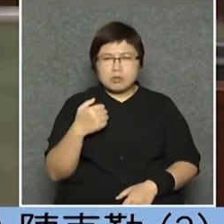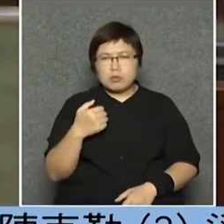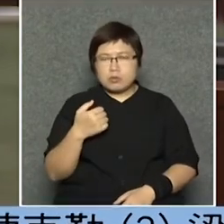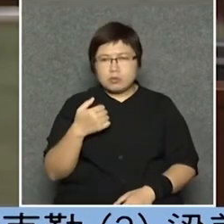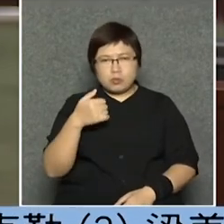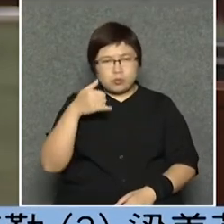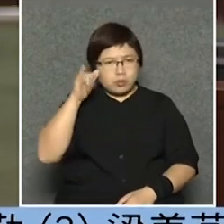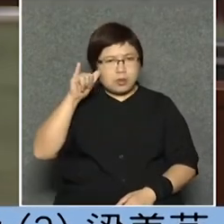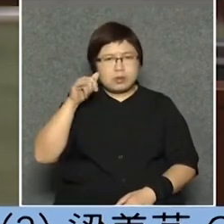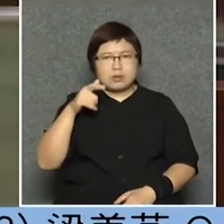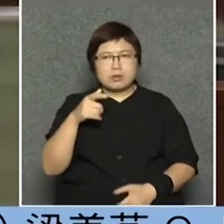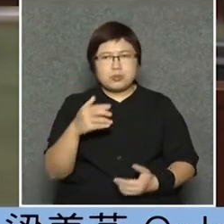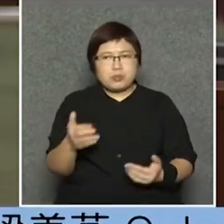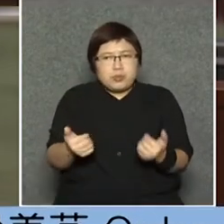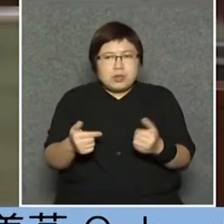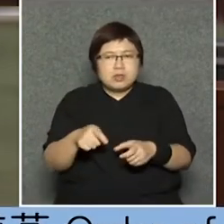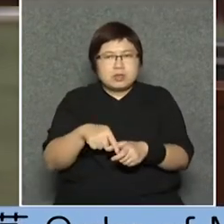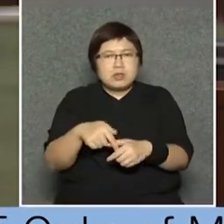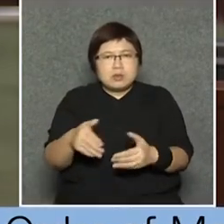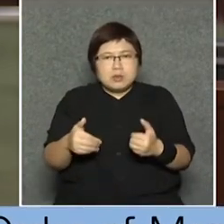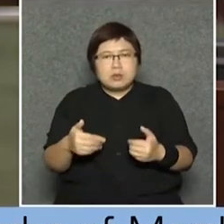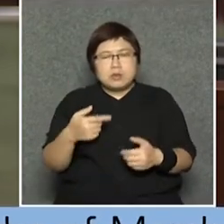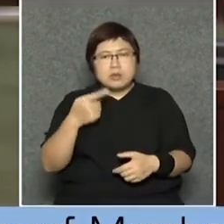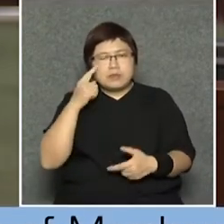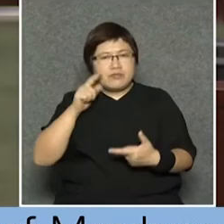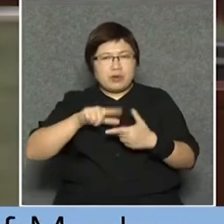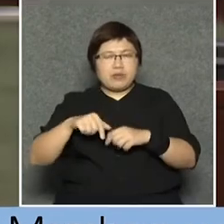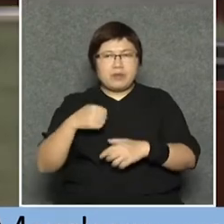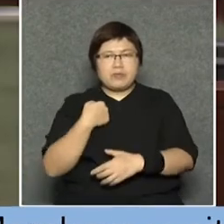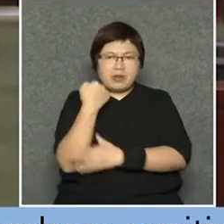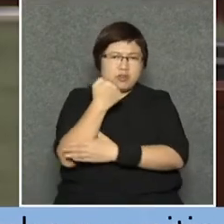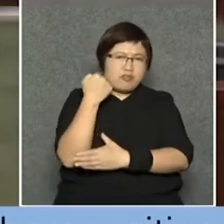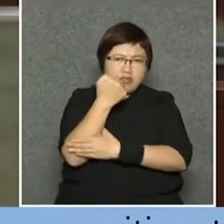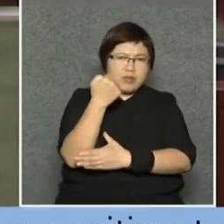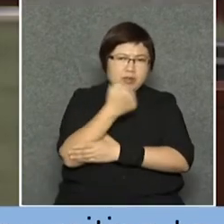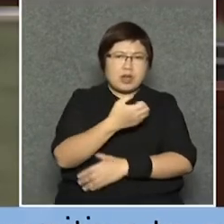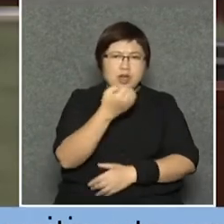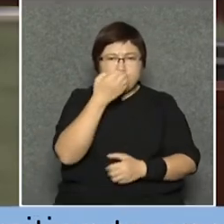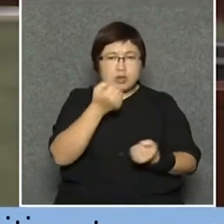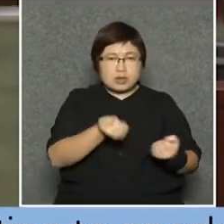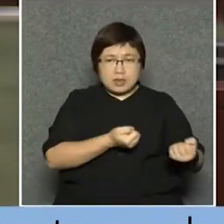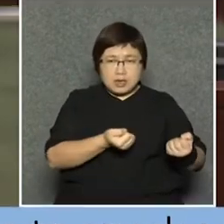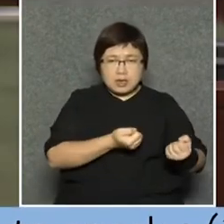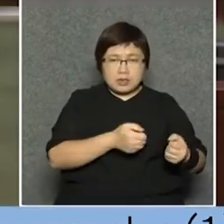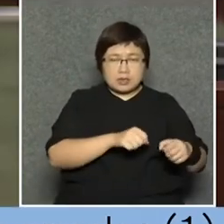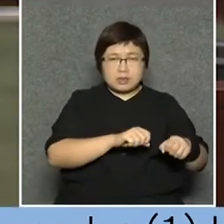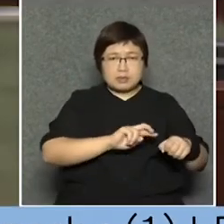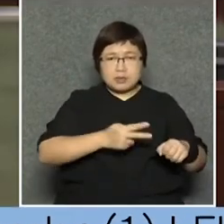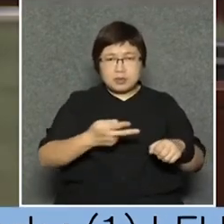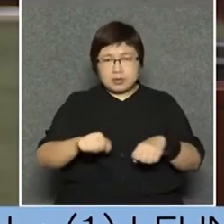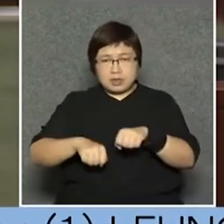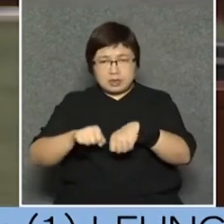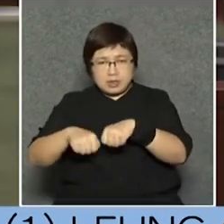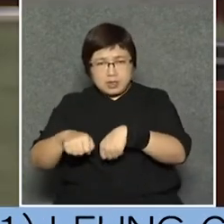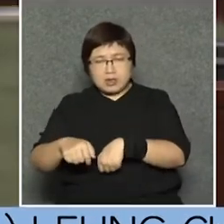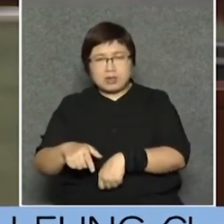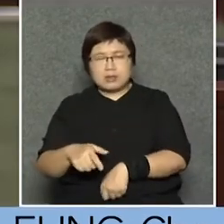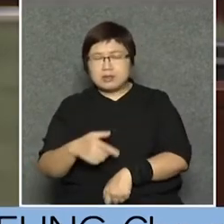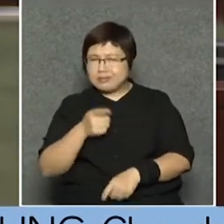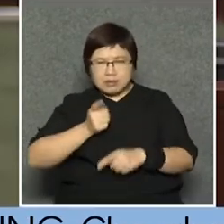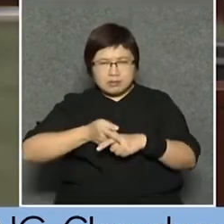利益集團來的，他一定是會盡量反對香港人揸多些單車，不是講笑的。所以我希